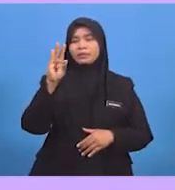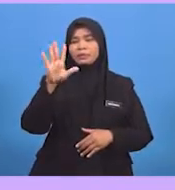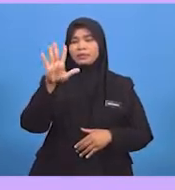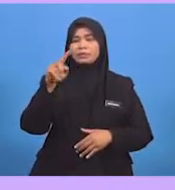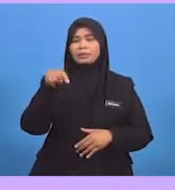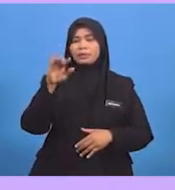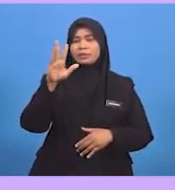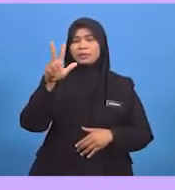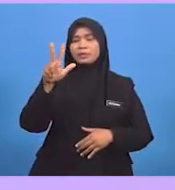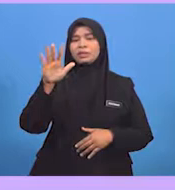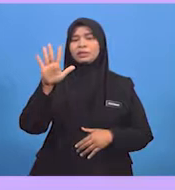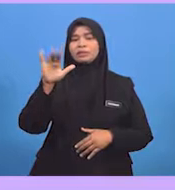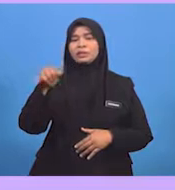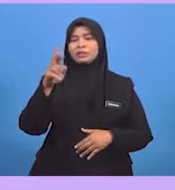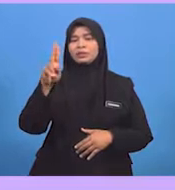RM875.35 juta bahagi